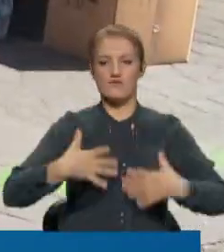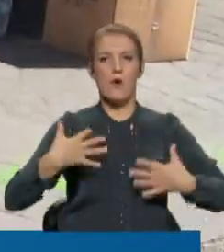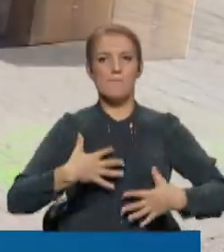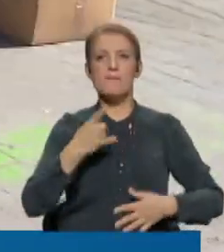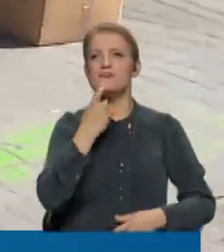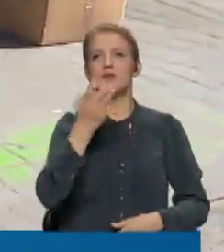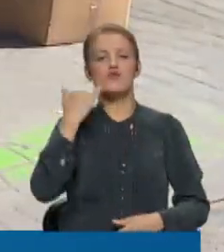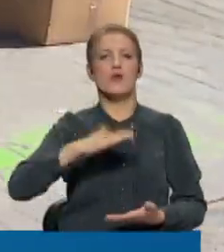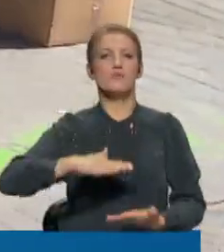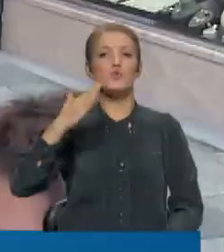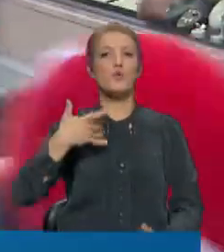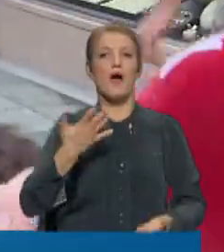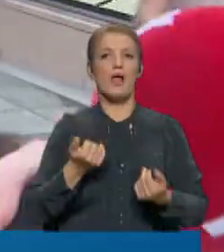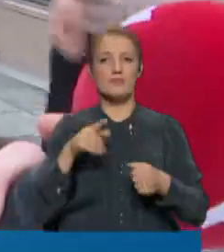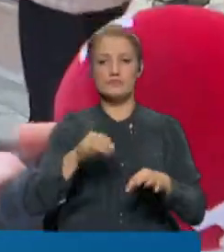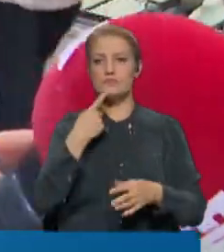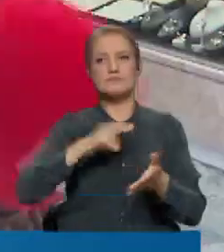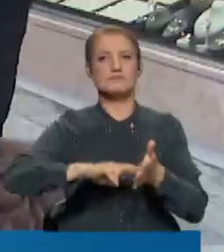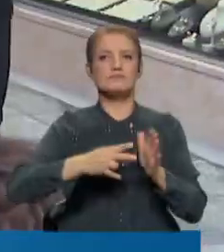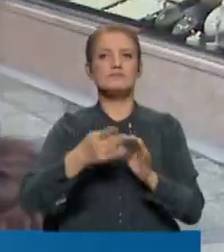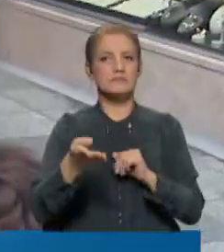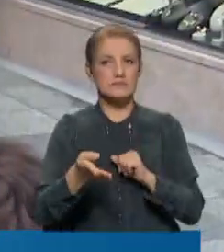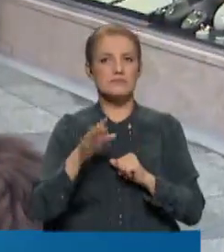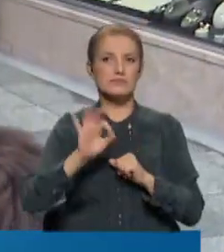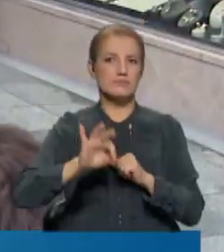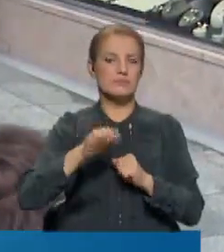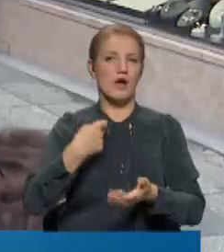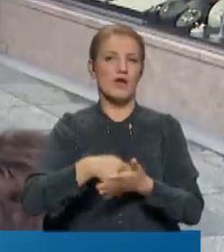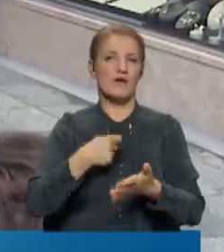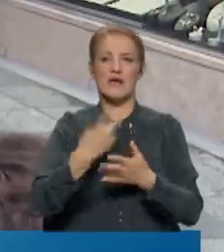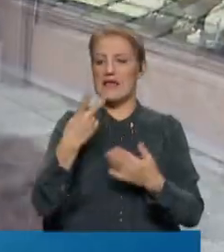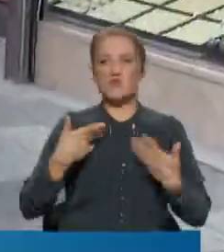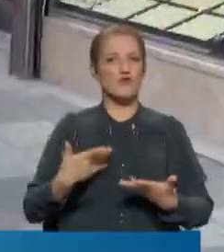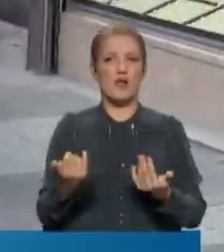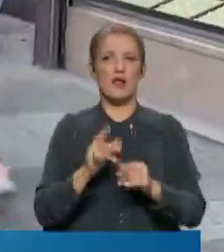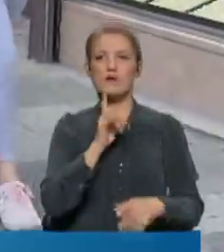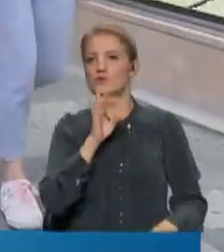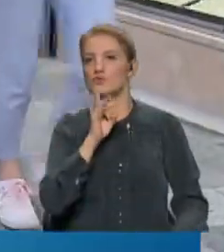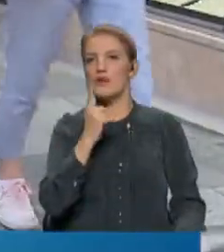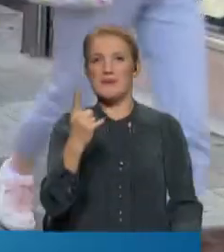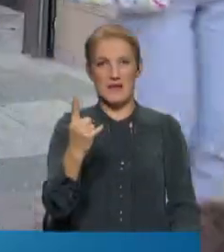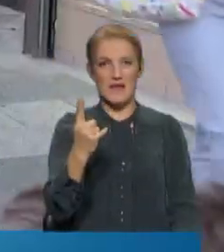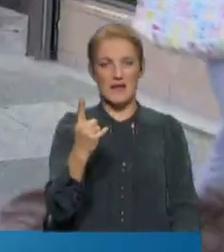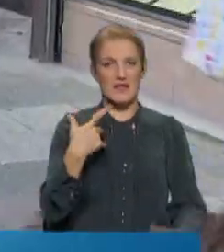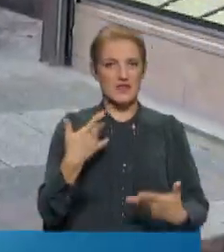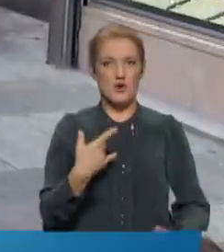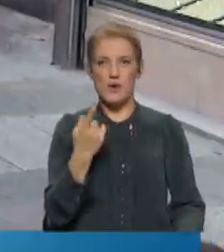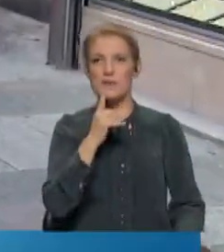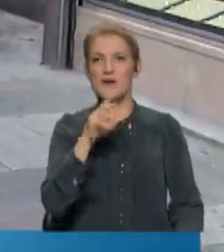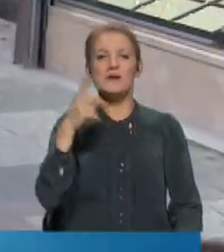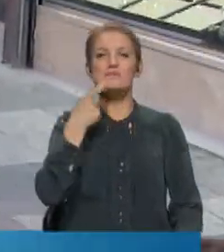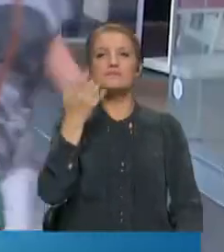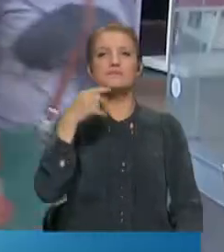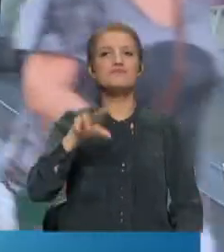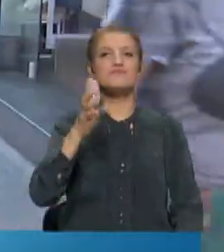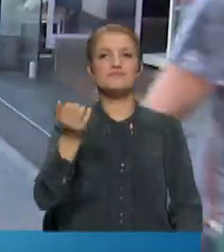yıl büyük aldım. Bu sene idare edecek. Okul alışverişi bitti mi? Yani daha iki tane tişört aldık sadece. 150 lira verdik tanesine. Geçen sene 80